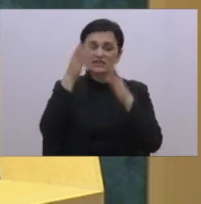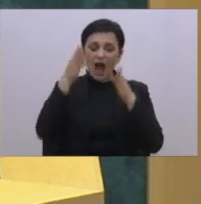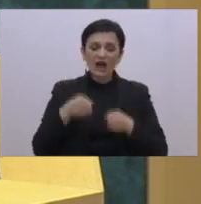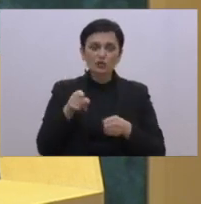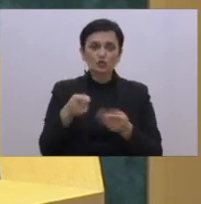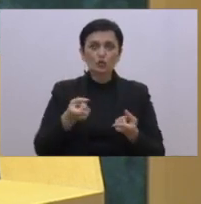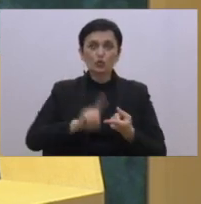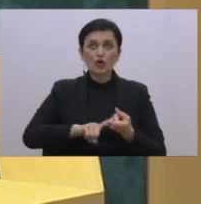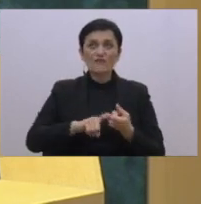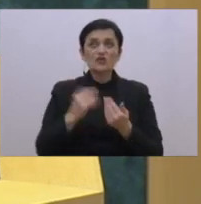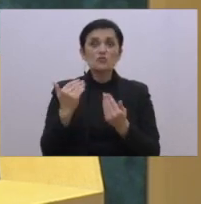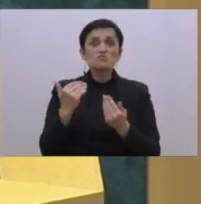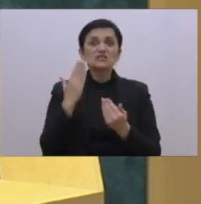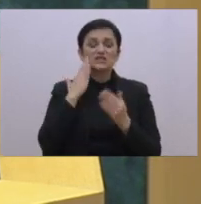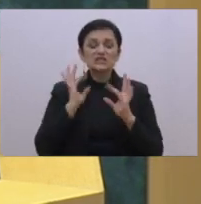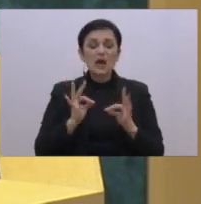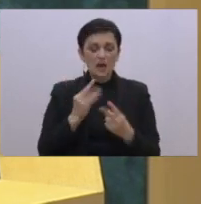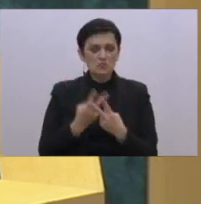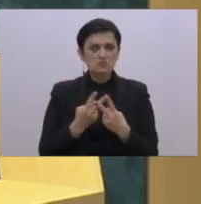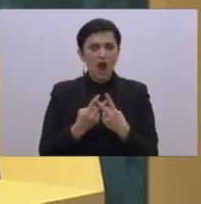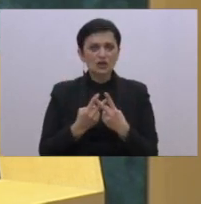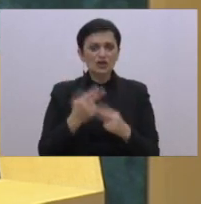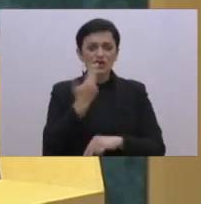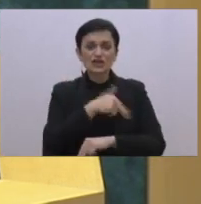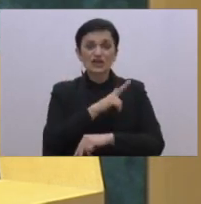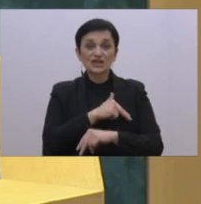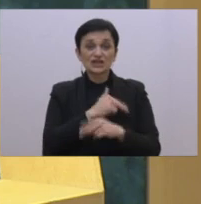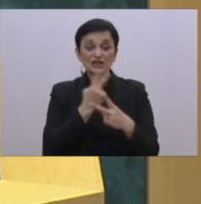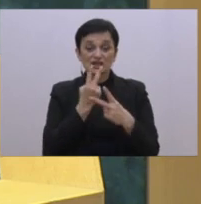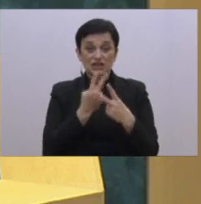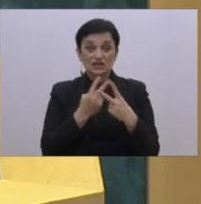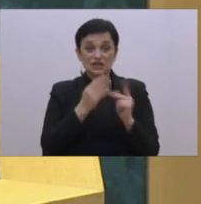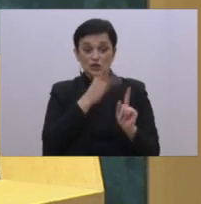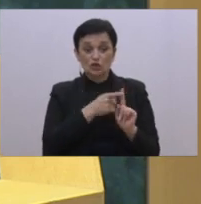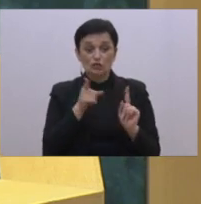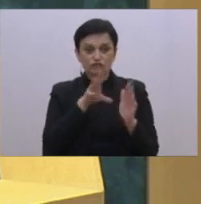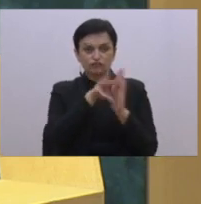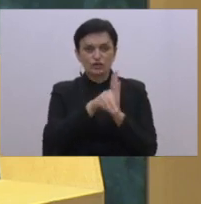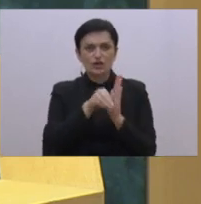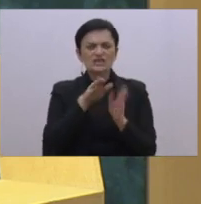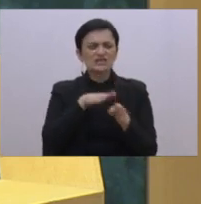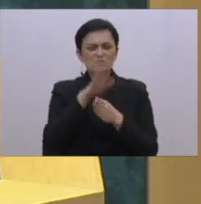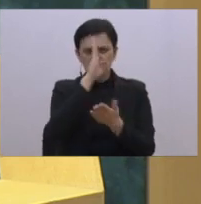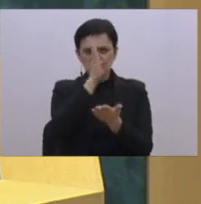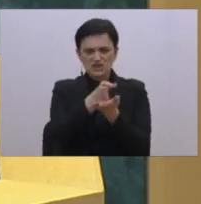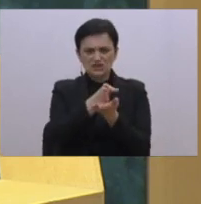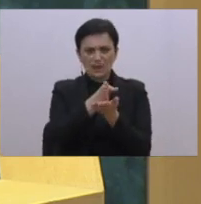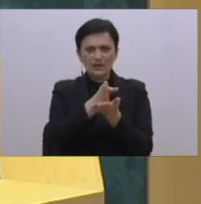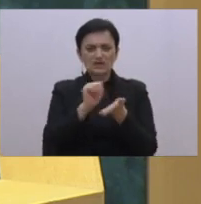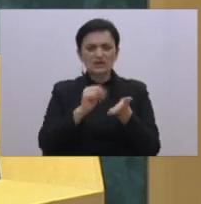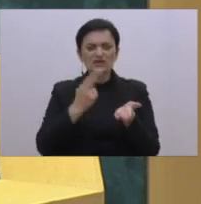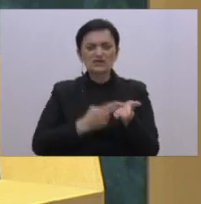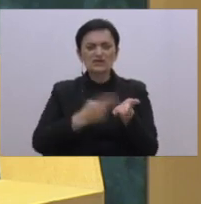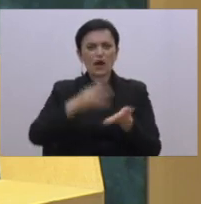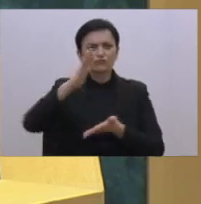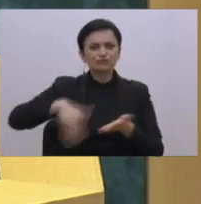ukavşirdeba. Misi samartçılığına patimroba, da klinikaşı sarjelis moxtis periodi savseiqo pirdapiri da dausabutebeli